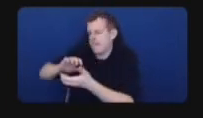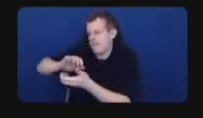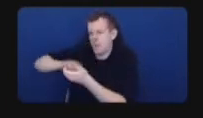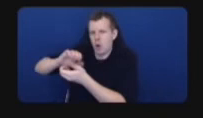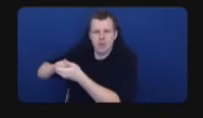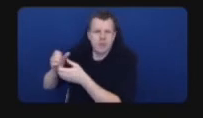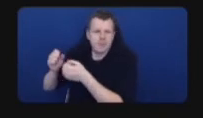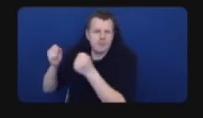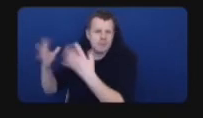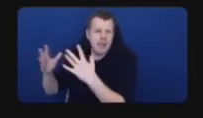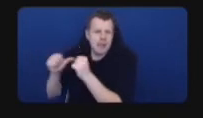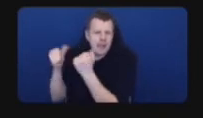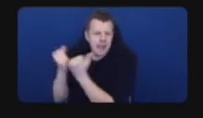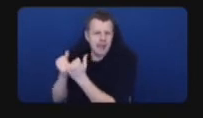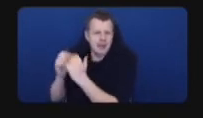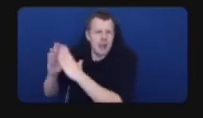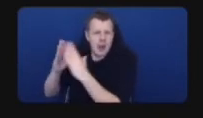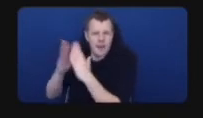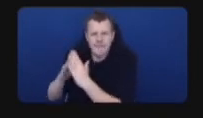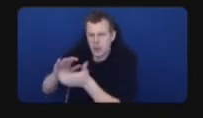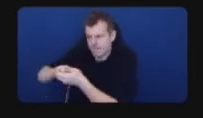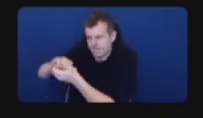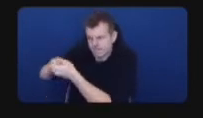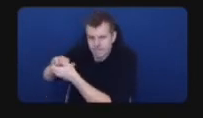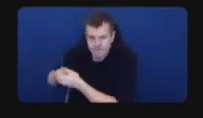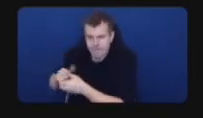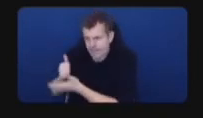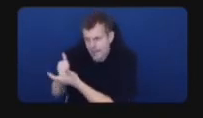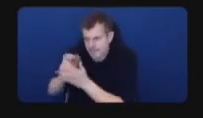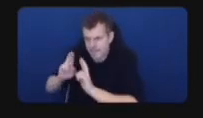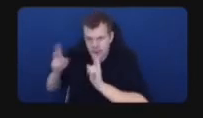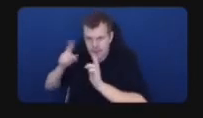也会跟其他的一些代理公司合作。